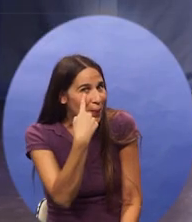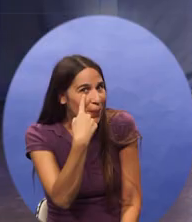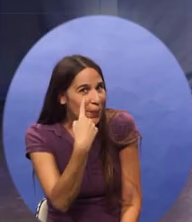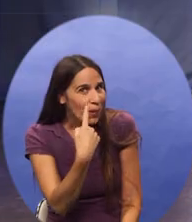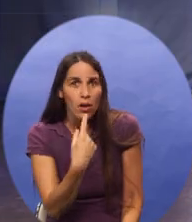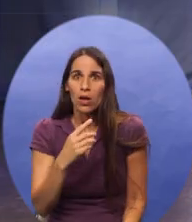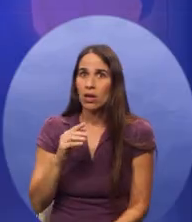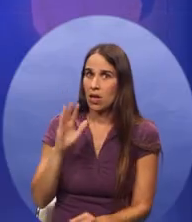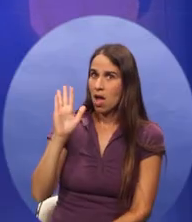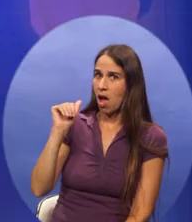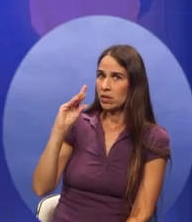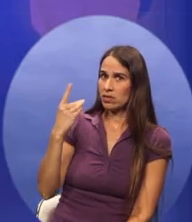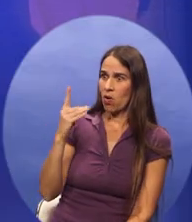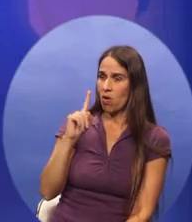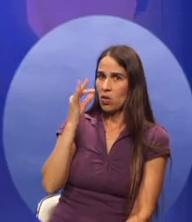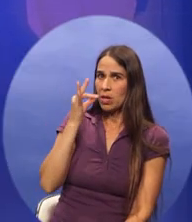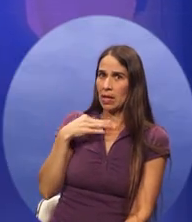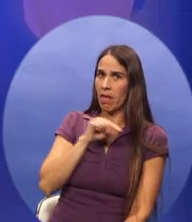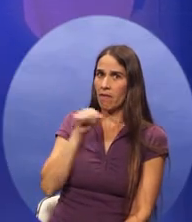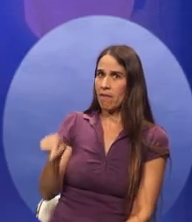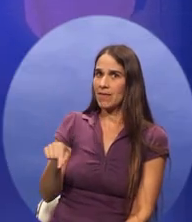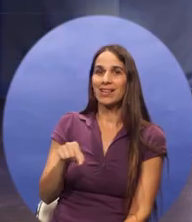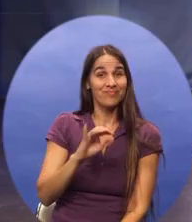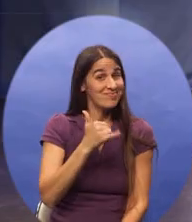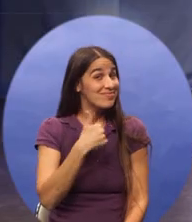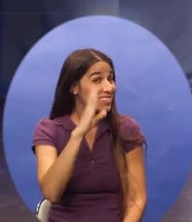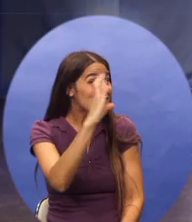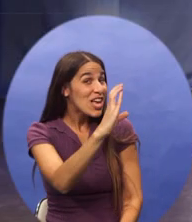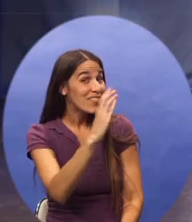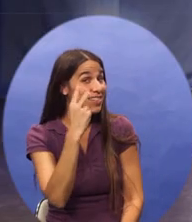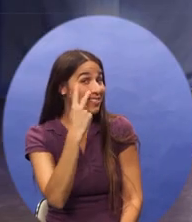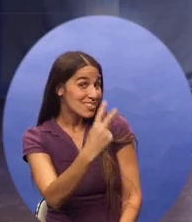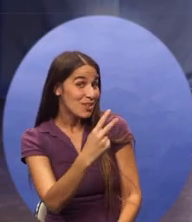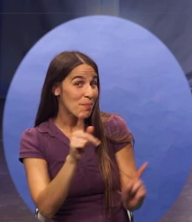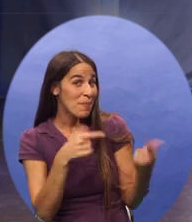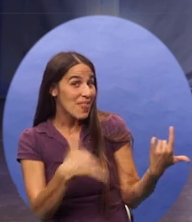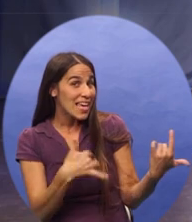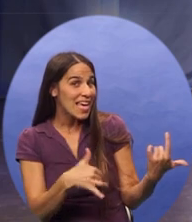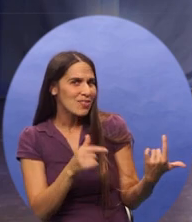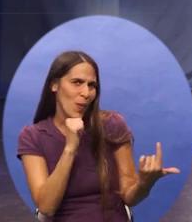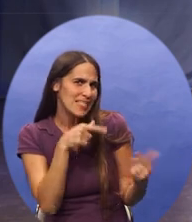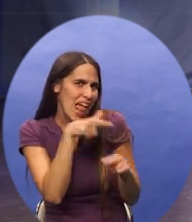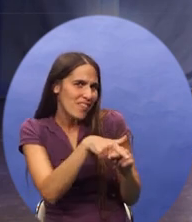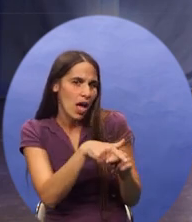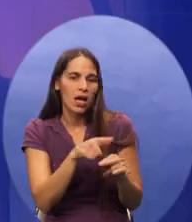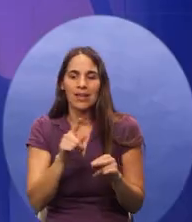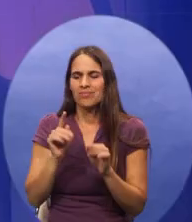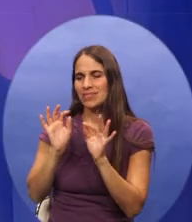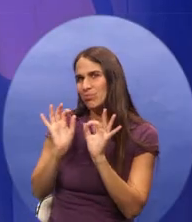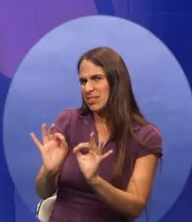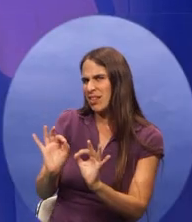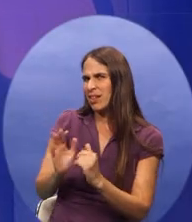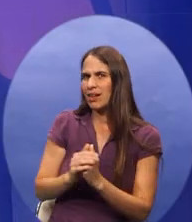יפה מאוד! היי דרור, לא שמתי לב שאתה כאן. כן, אני הקשבתי לך מנגן מהצד, לא רציתי להפריע לך.